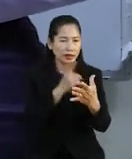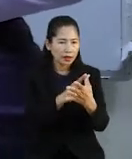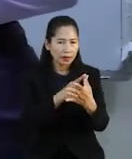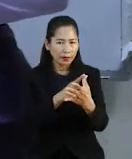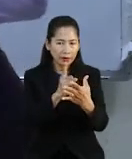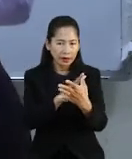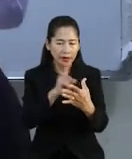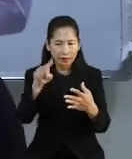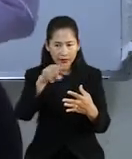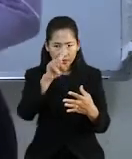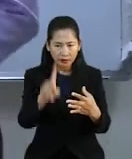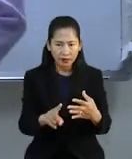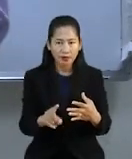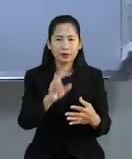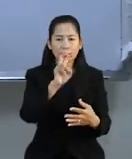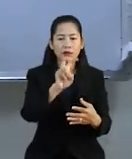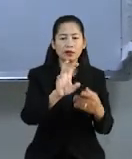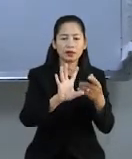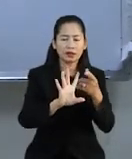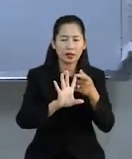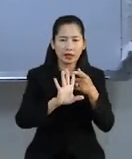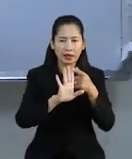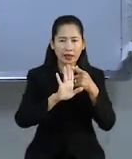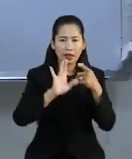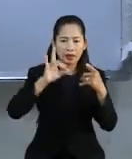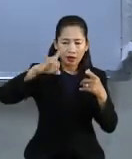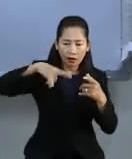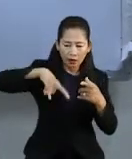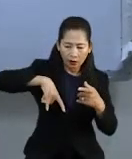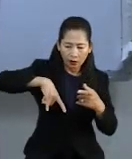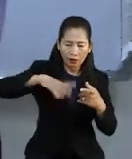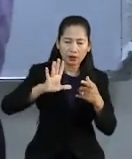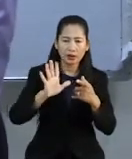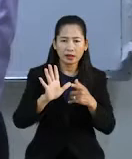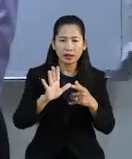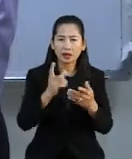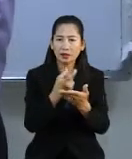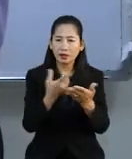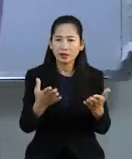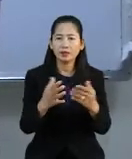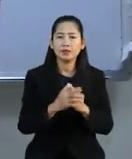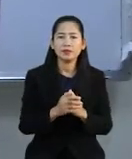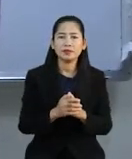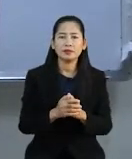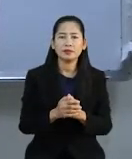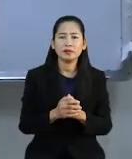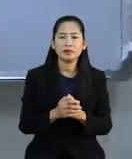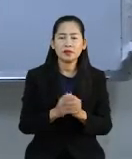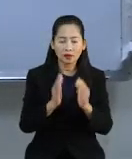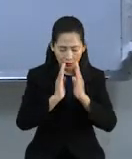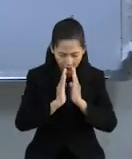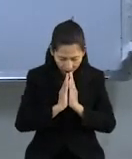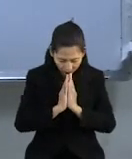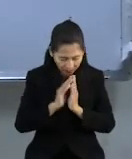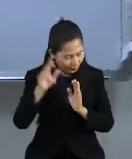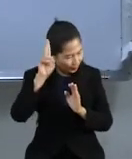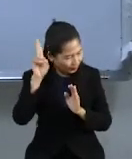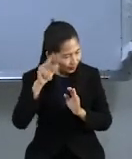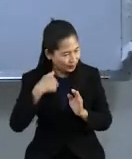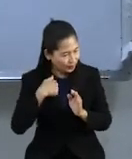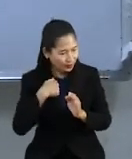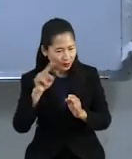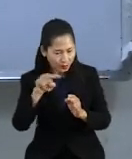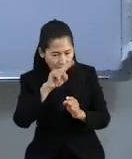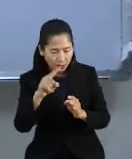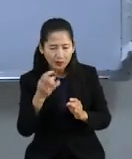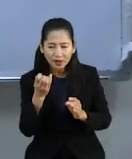nụ môn con chà cứ đi nà chẳng đi nà ban pra dục dạng mạch đáy con chùm riêp xua lục bù nhóm xong